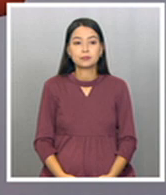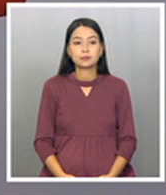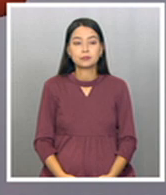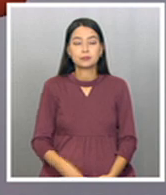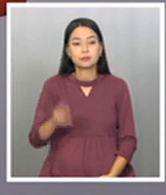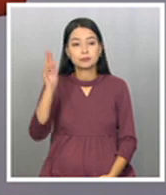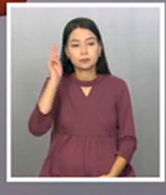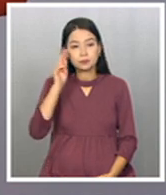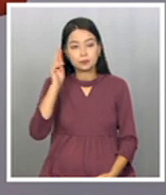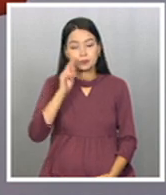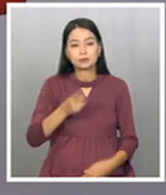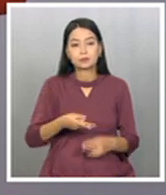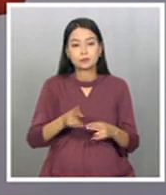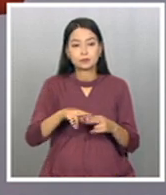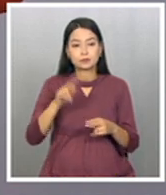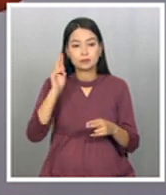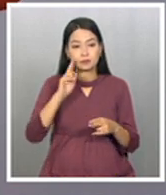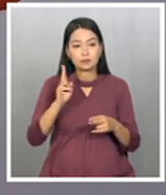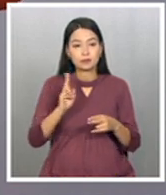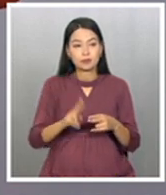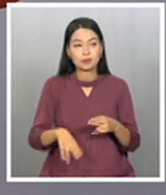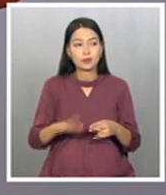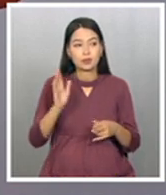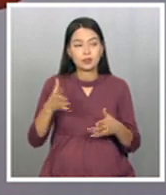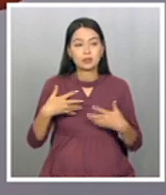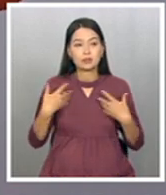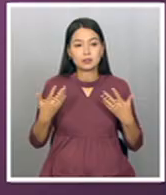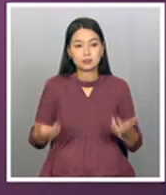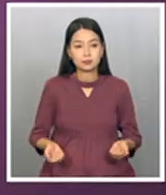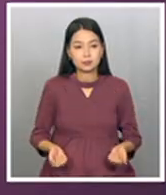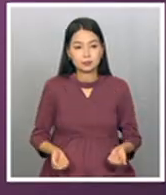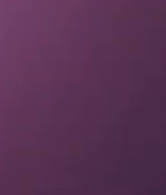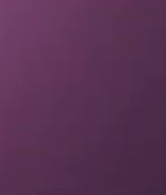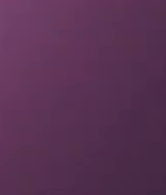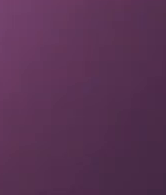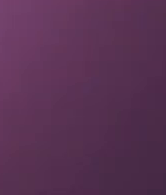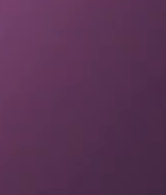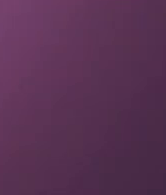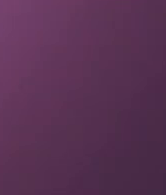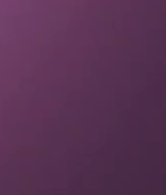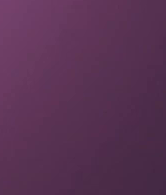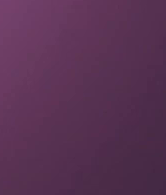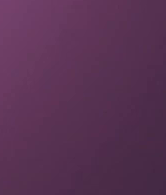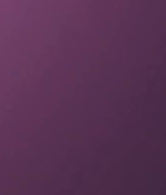Бүгінгі сабағымыз осымен аяқталды. Сау болыңыздар!